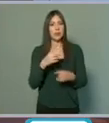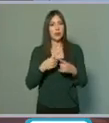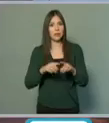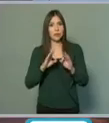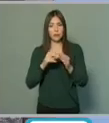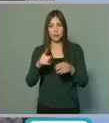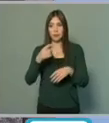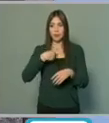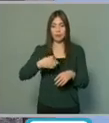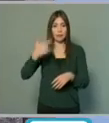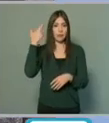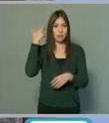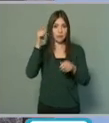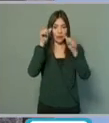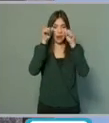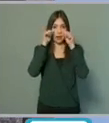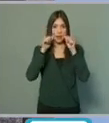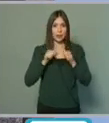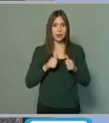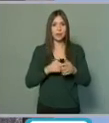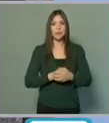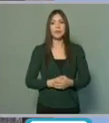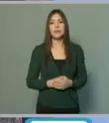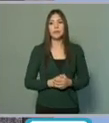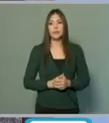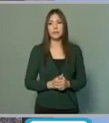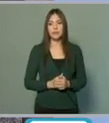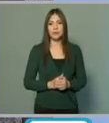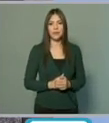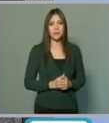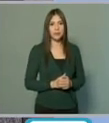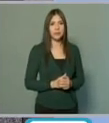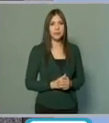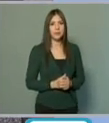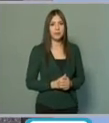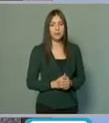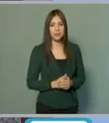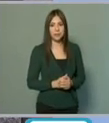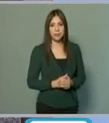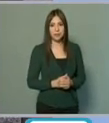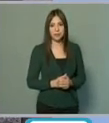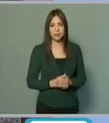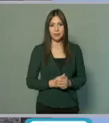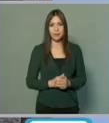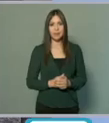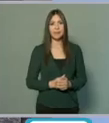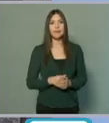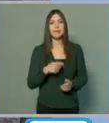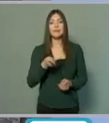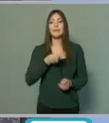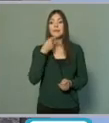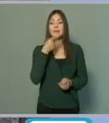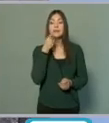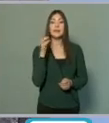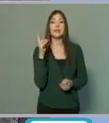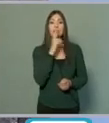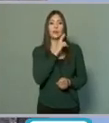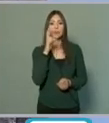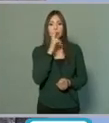Escúchanme atentamente, ¿vale? Ok. Меня зовут Екатерина. Меня